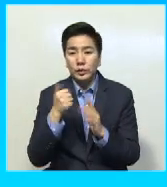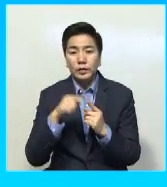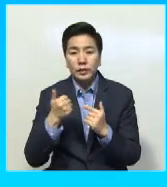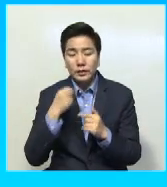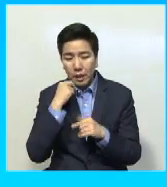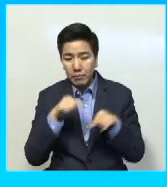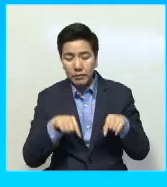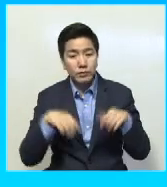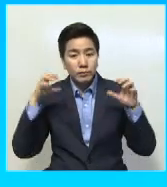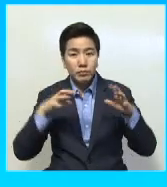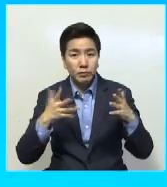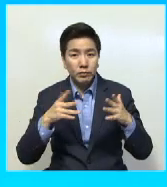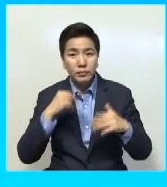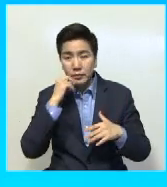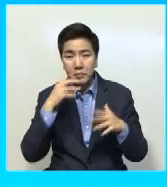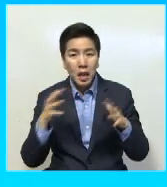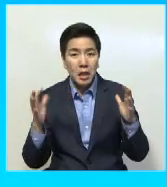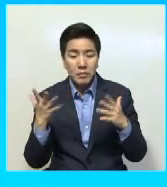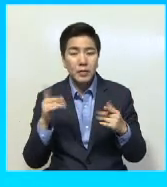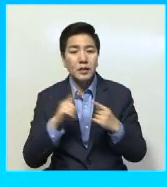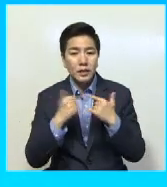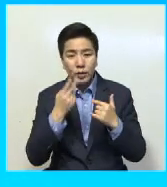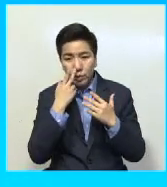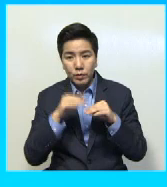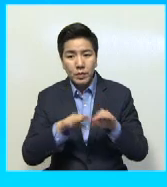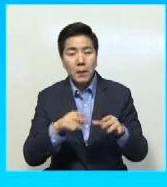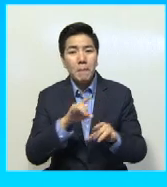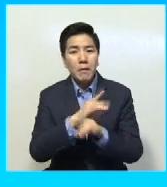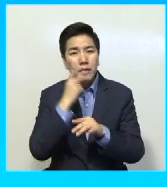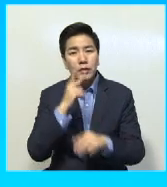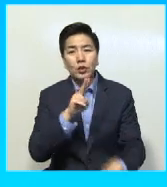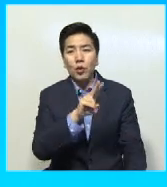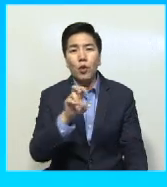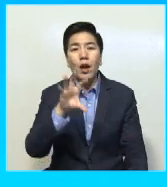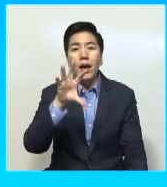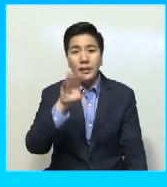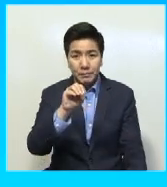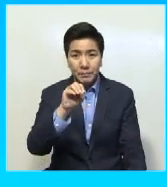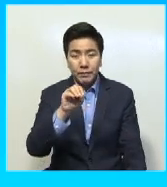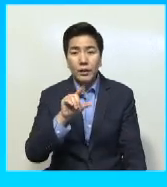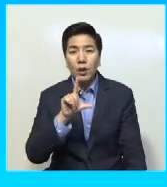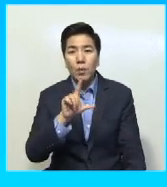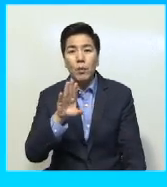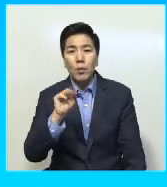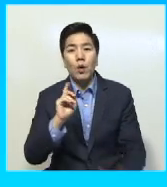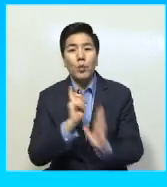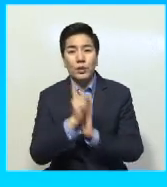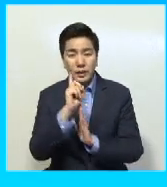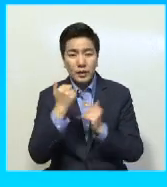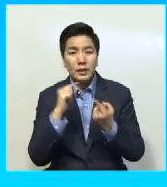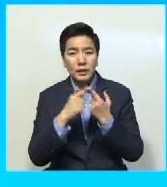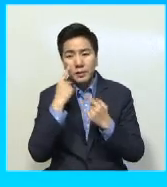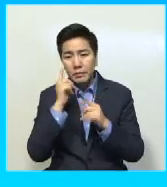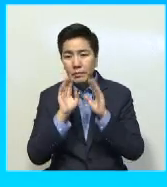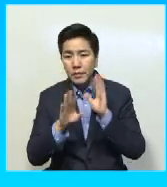ผากับแม่ประจันไม่มีน้ำมากนะก็จะเข้าเขื่อนเพชรประมาณสัก250ลูกบาศก์เมตรต่อวินาทีนะครับก็ประมาณสั